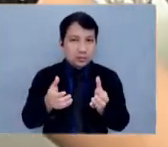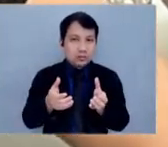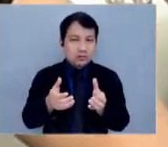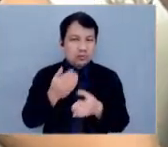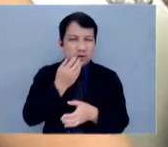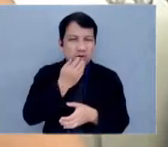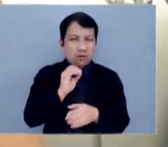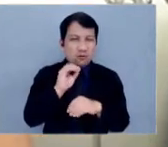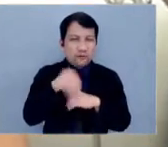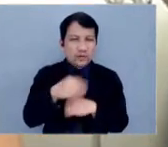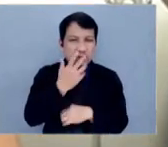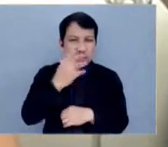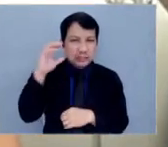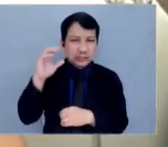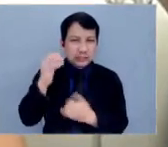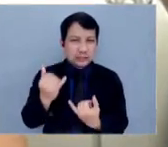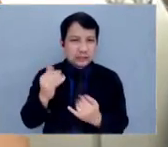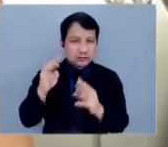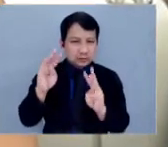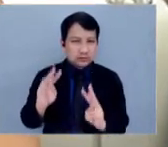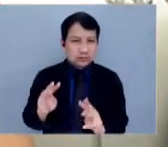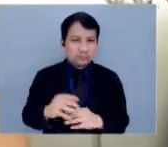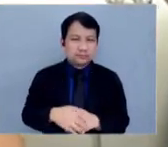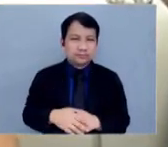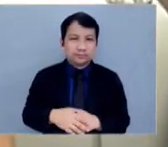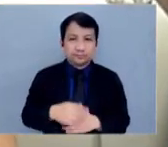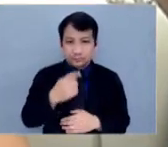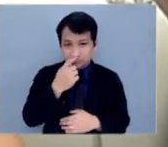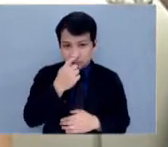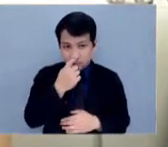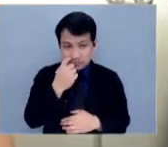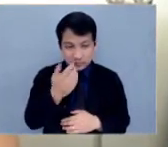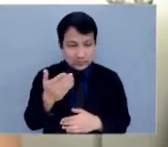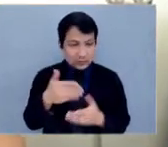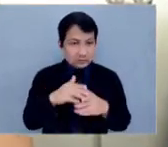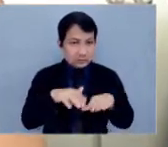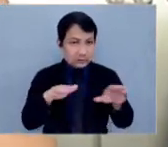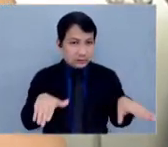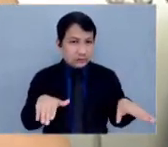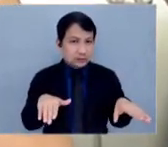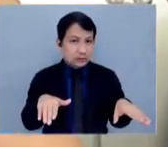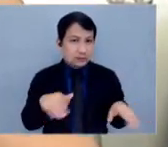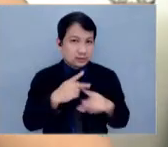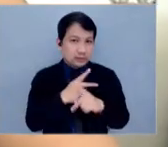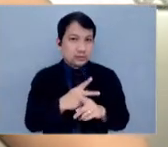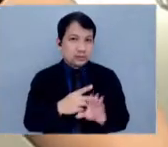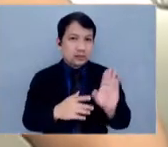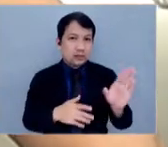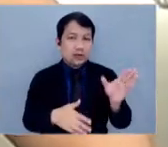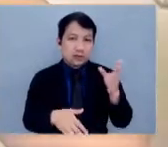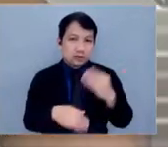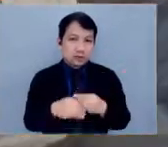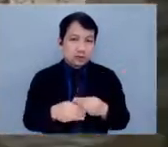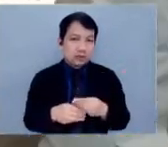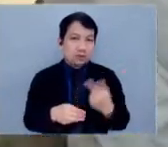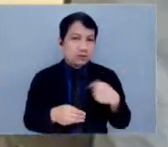ng panahon. At para din po sa ng mga bata din yun, para sa kanila din, kasi para naman hindi